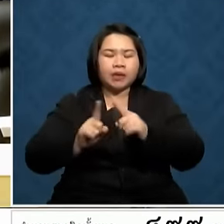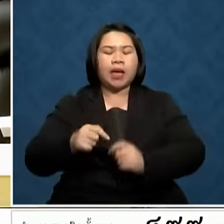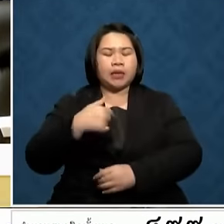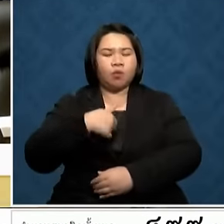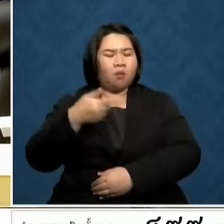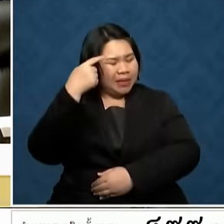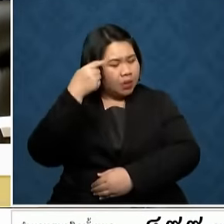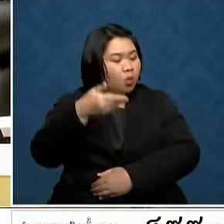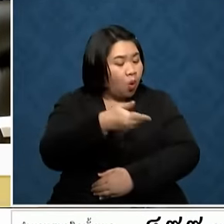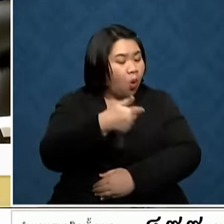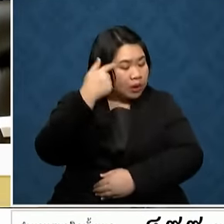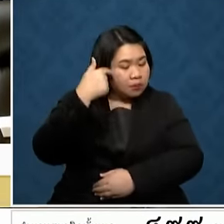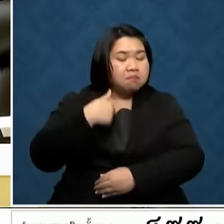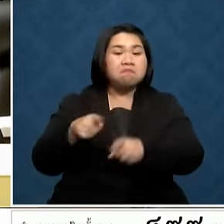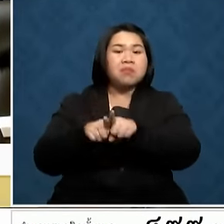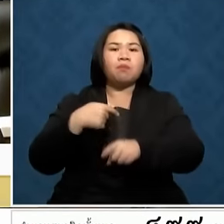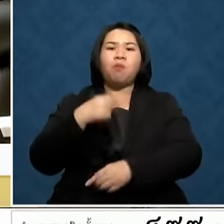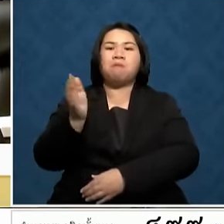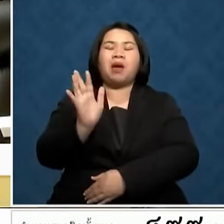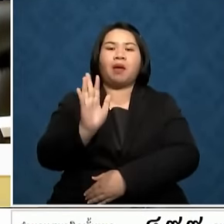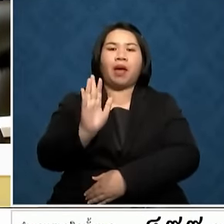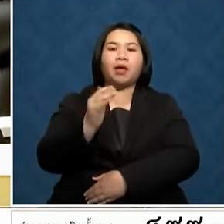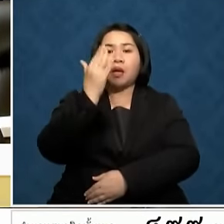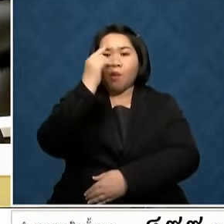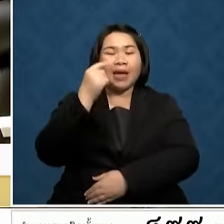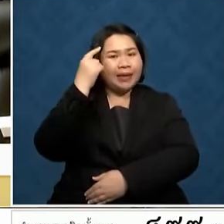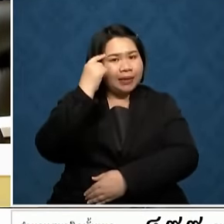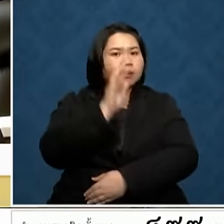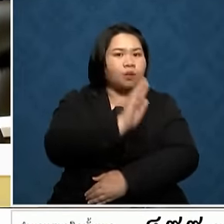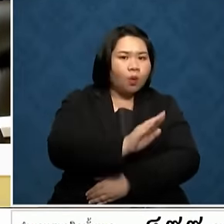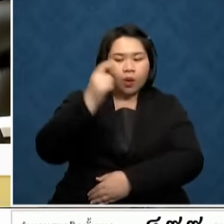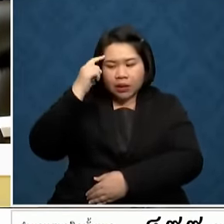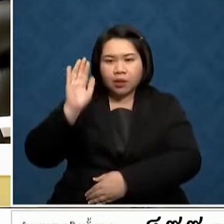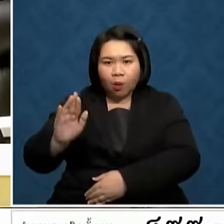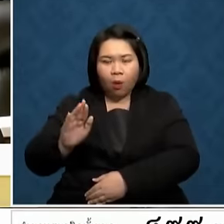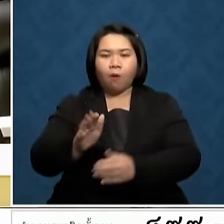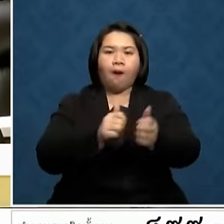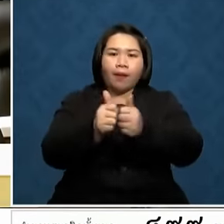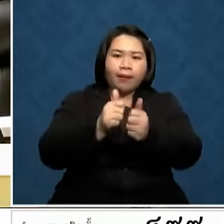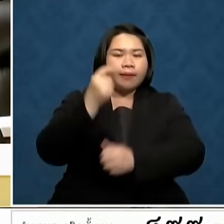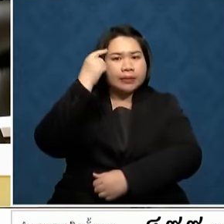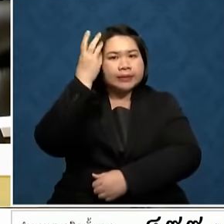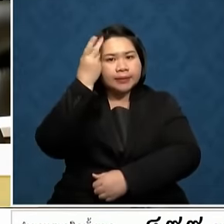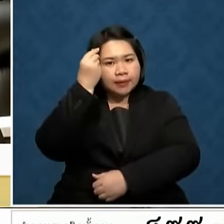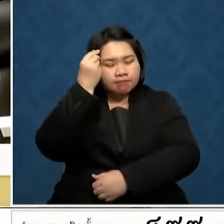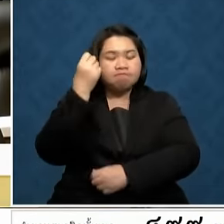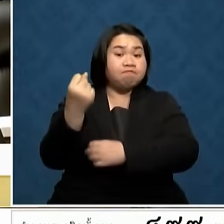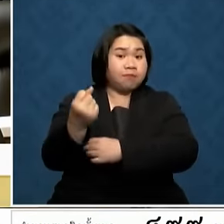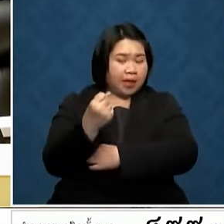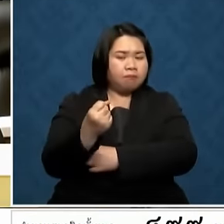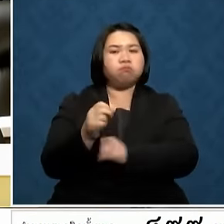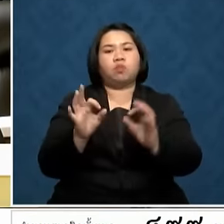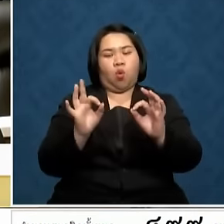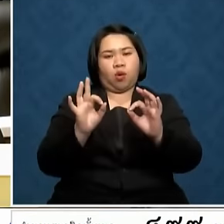พท่านนั้ตมาคดเหพวกผมครับเพาคามจิแล้วย่เรามีควคิที่แตกต่างกัเทาไห่ยงเราแข่งขนทงคามคิดกันเข้มค้นแค่ไหน